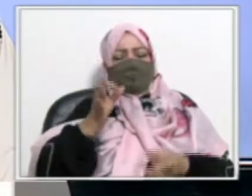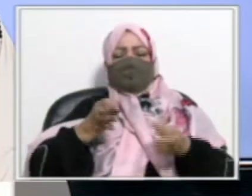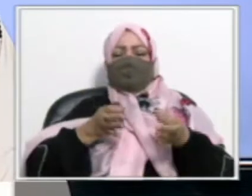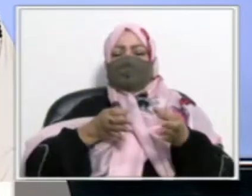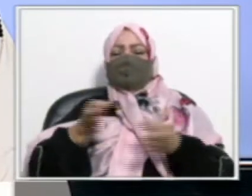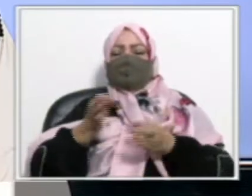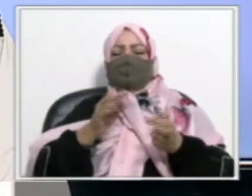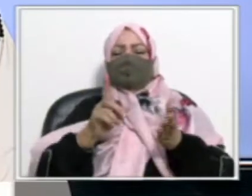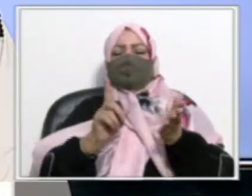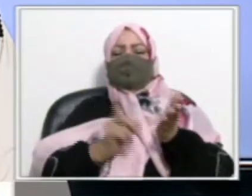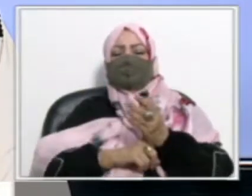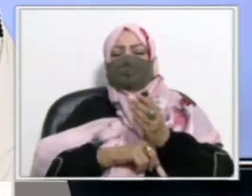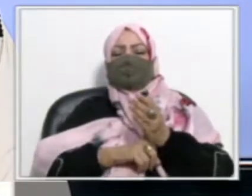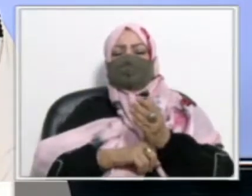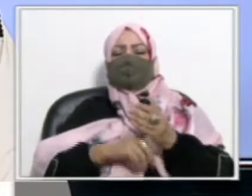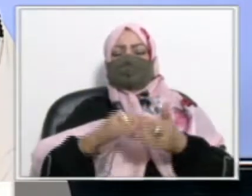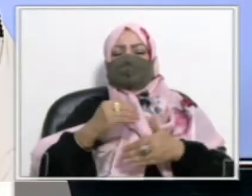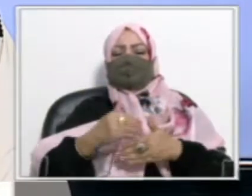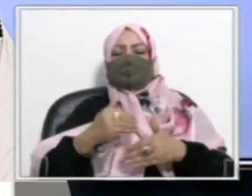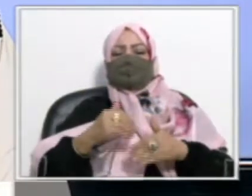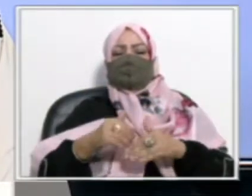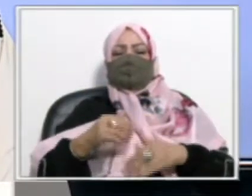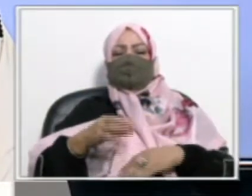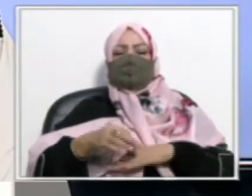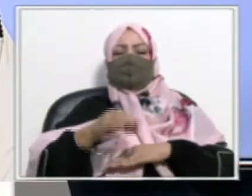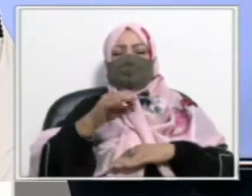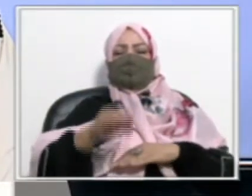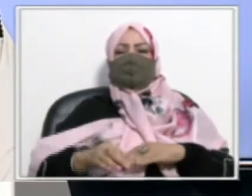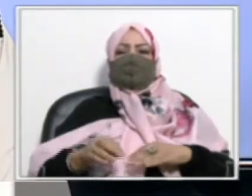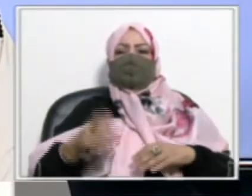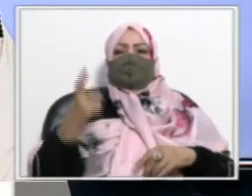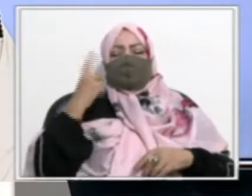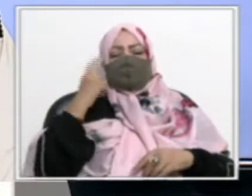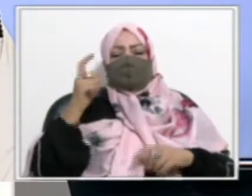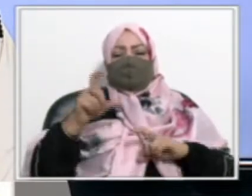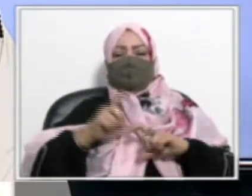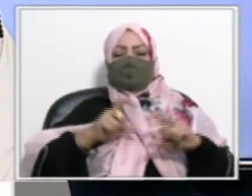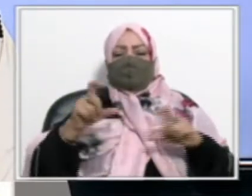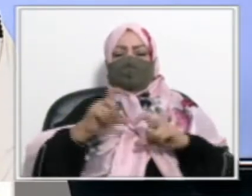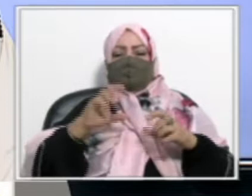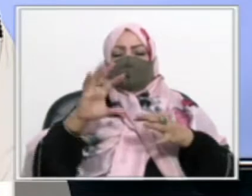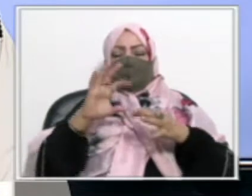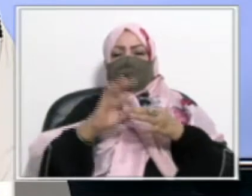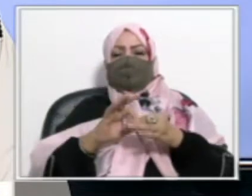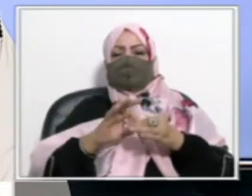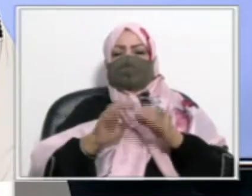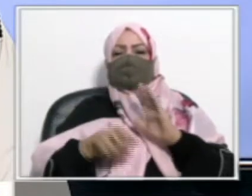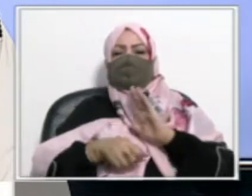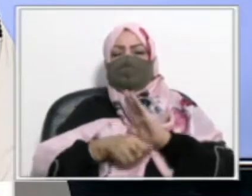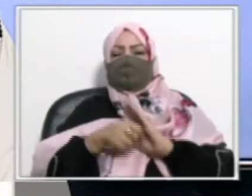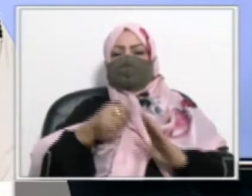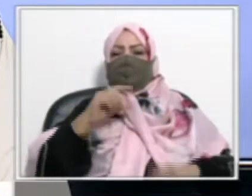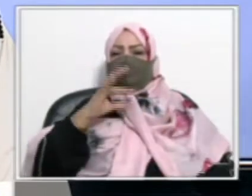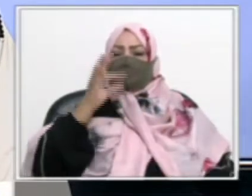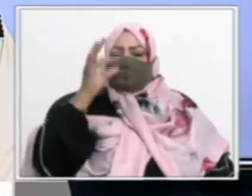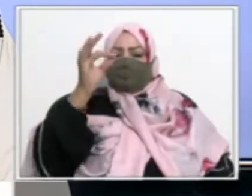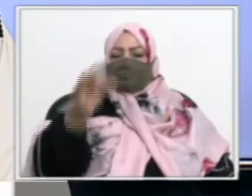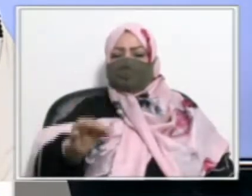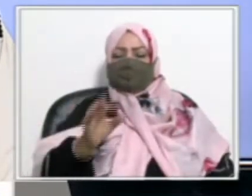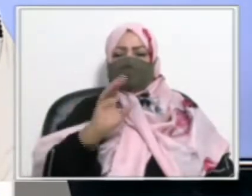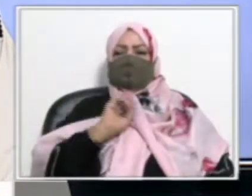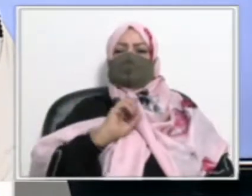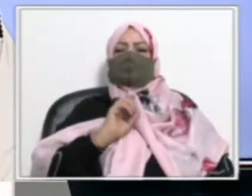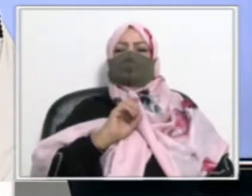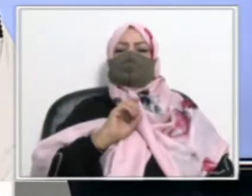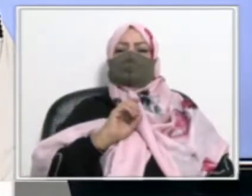ترد، وبناء على بعد الاتفاق هذا المبدئي أو الصورة المبدئية يذهب المصرف ويشتري